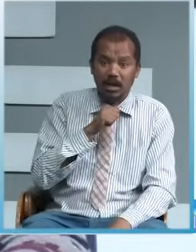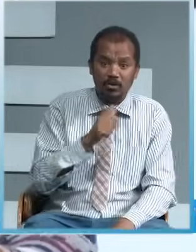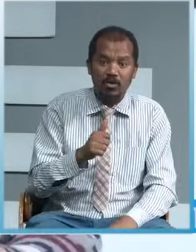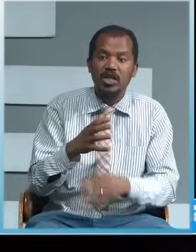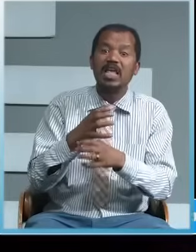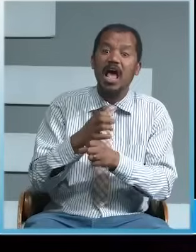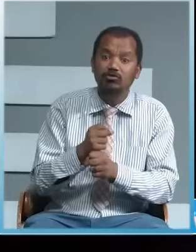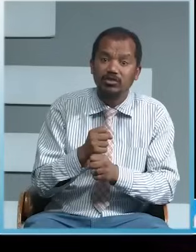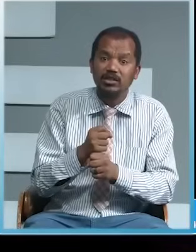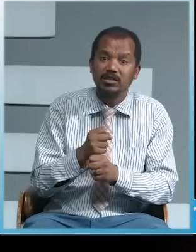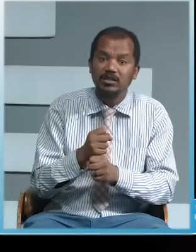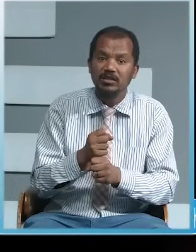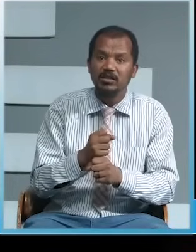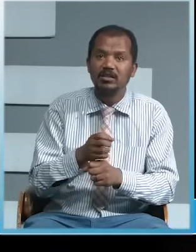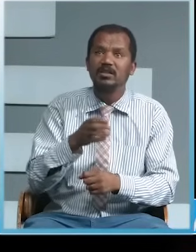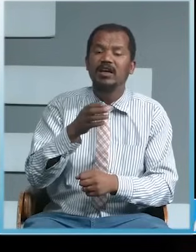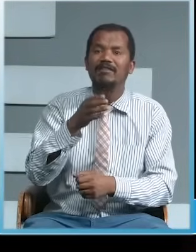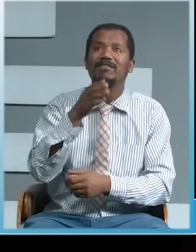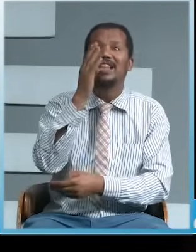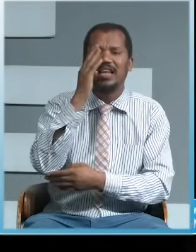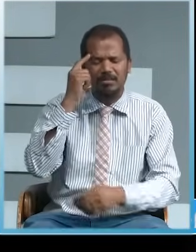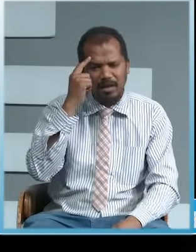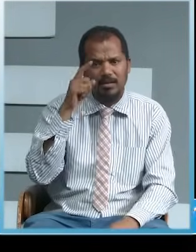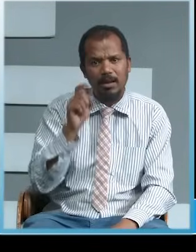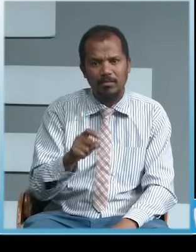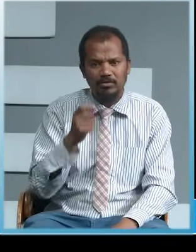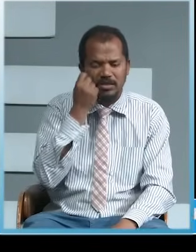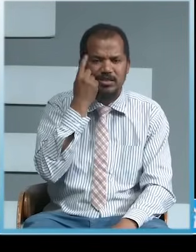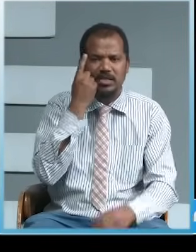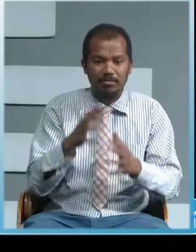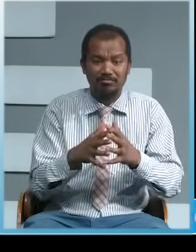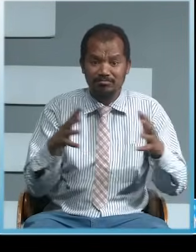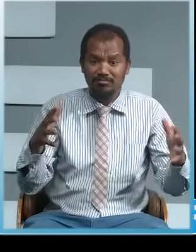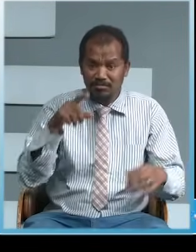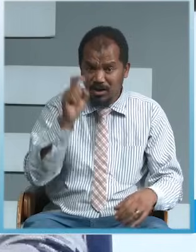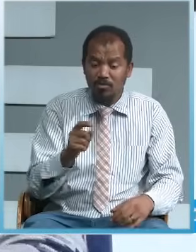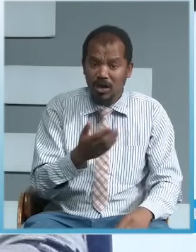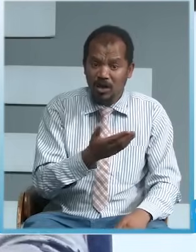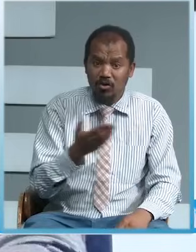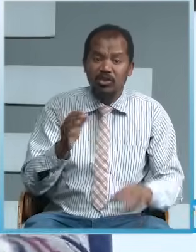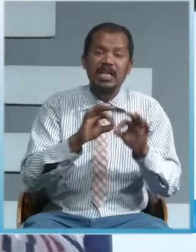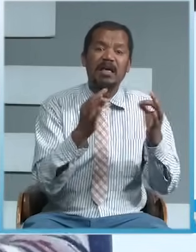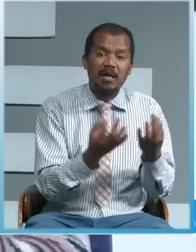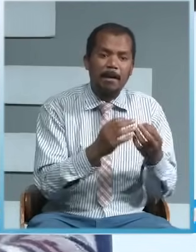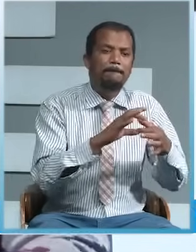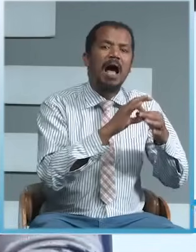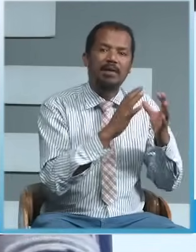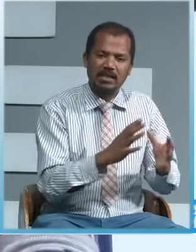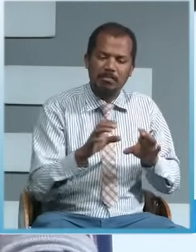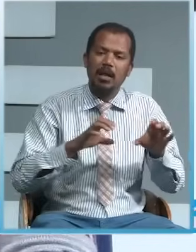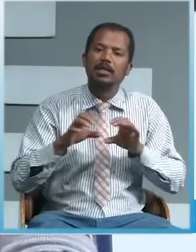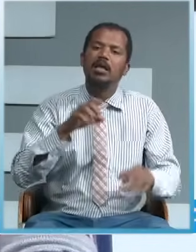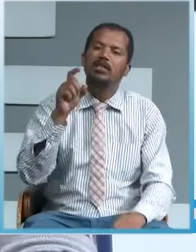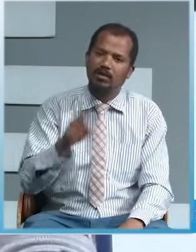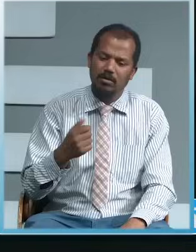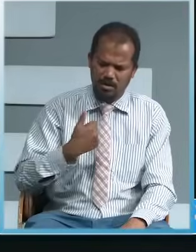እንዳይገቡ የያዙትን ፈጣሪ ማሰመቻል ግንዛቤ ሊያሳፈላቸው የሚገቡ ነገሮች እንደ ቤተሰብ እንደ ማህበረሰብ